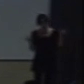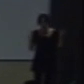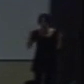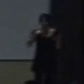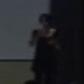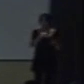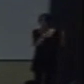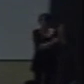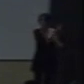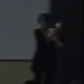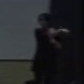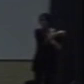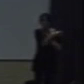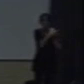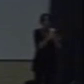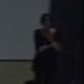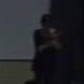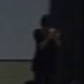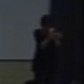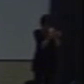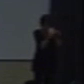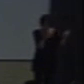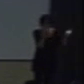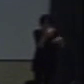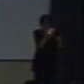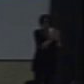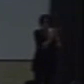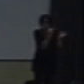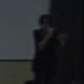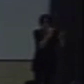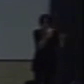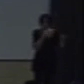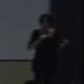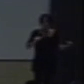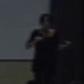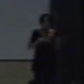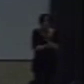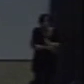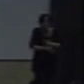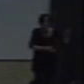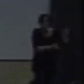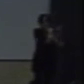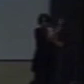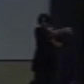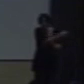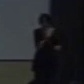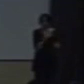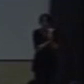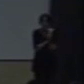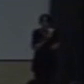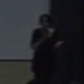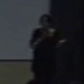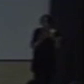està passant i sobretot no se li dona la totalitat, el context i el background o el